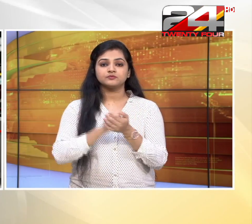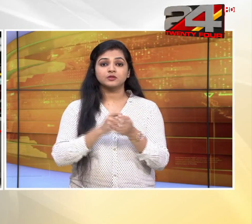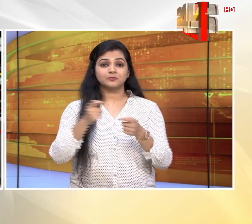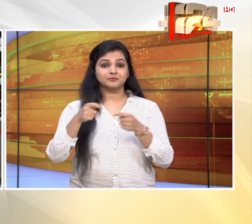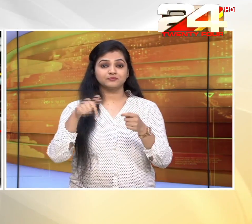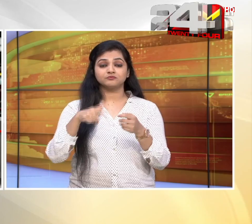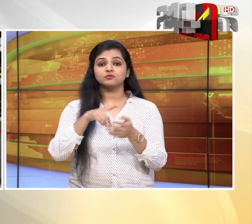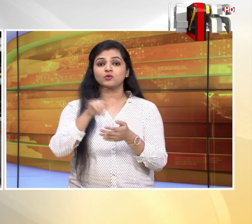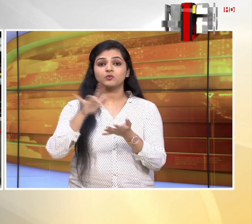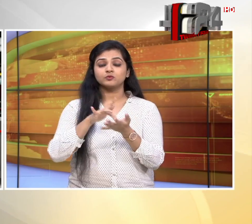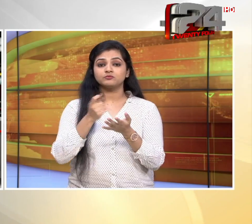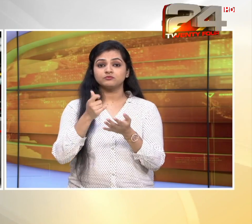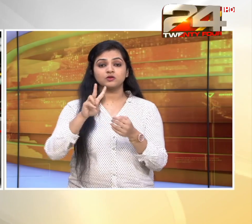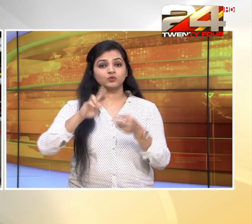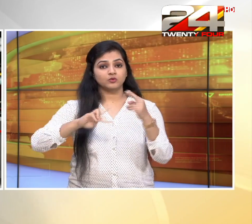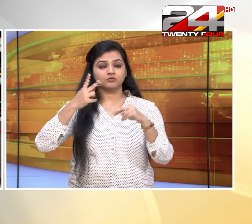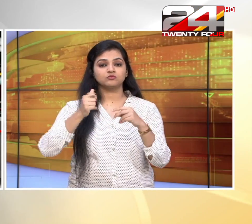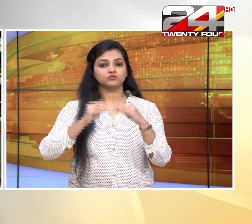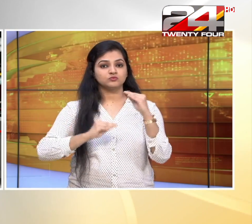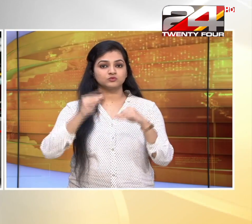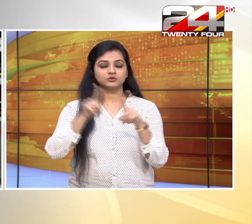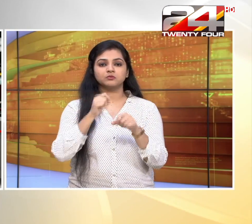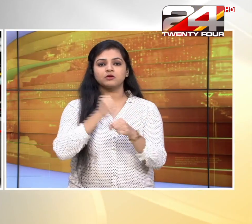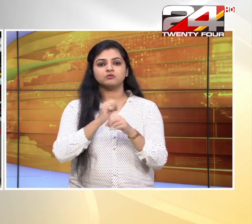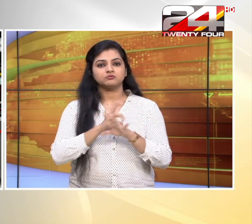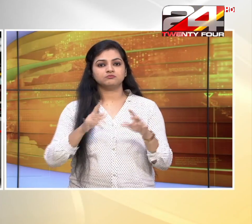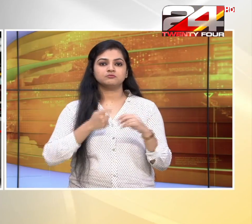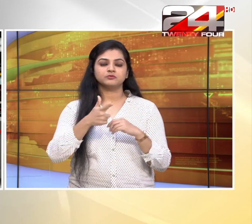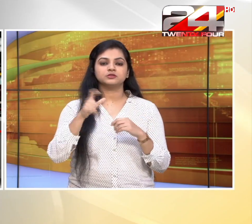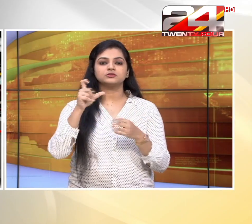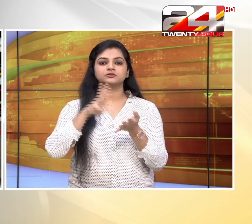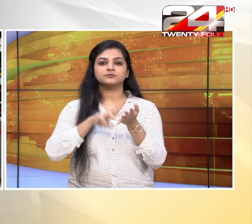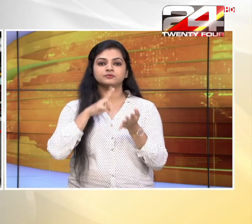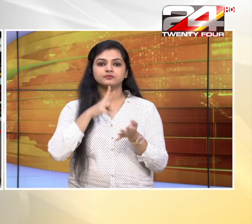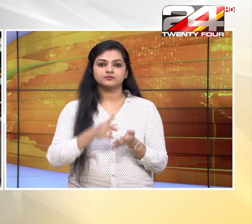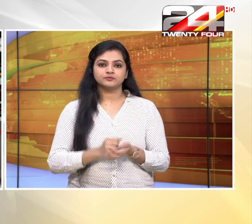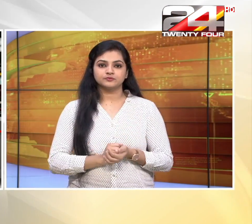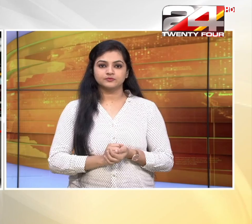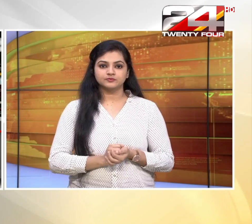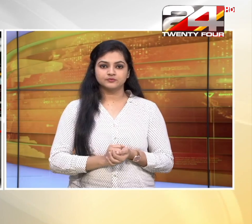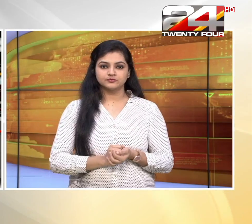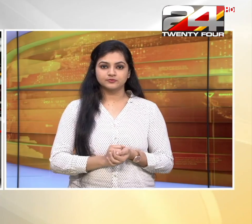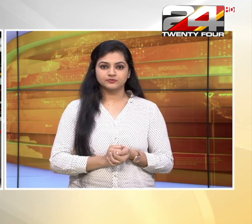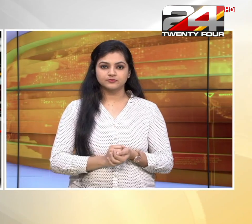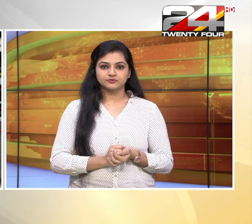കമ്പോളവിലയുടെ രണ്ടിരട്ടിക്കും മുകളിൽ നഷ്ടപരിഹാരം നൽകാൻ സർക്കാർ തയ്യാറാണെന്നും മുഖ്യമന്ത്രി പിണറായി വിജയൻ പറഞ്ഞു.